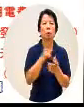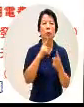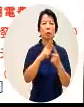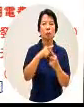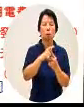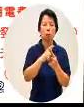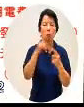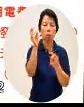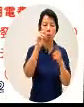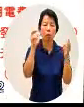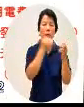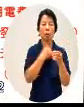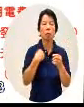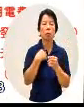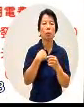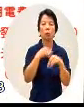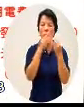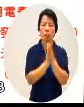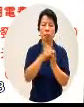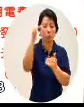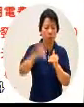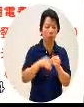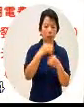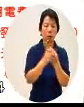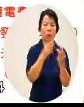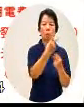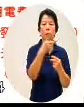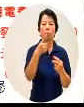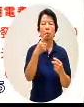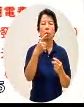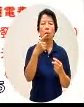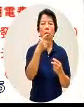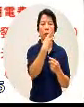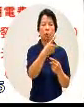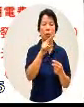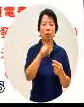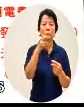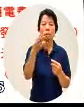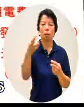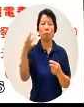低是多少呢最低要二點三三交易局長還有